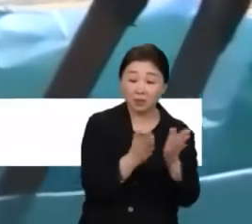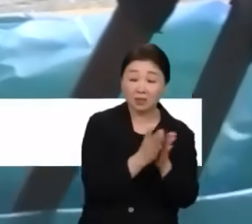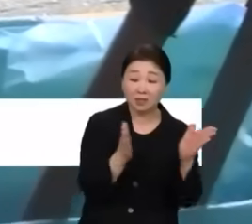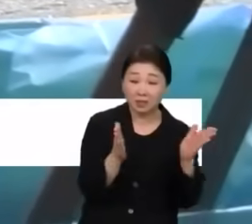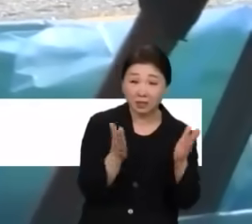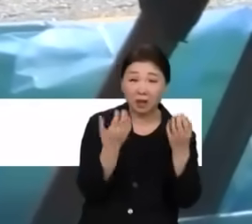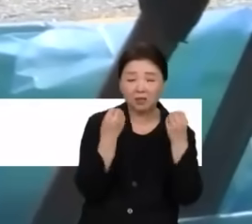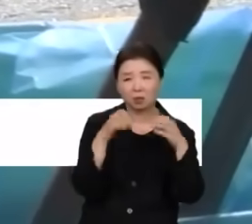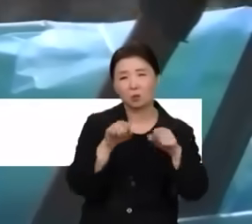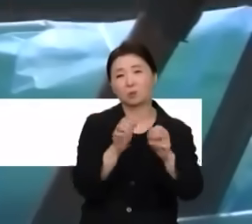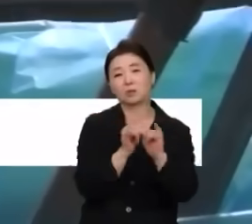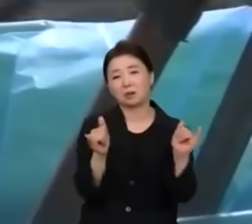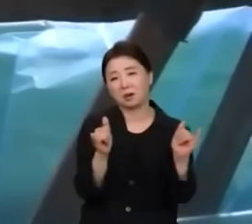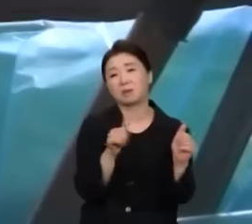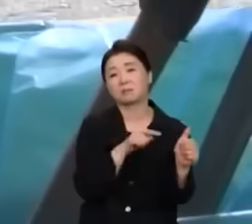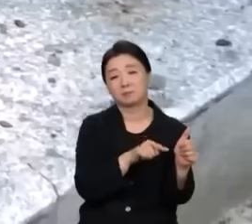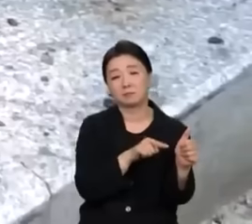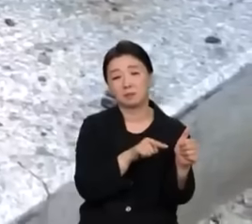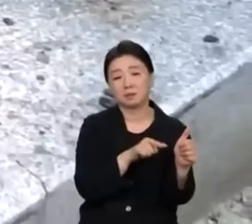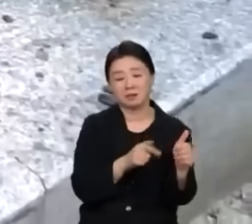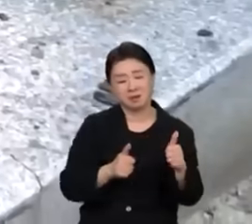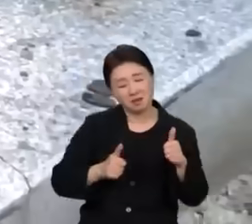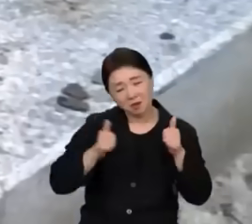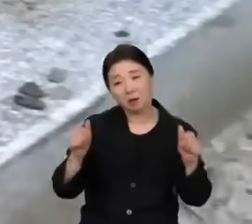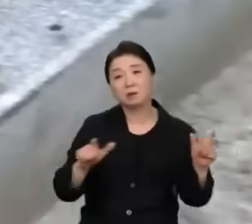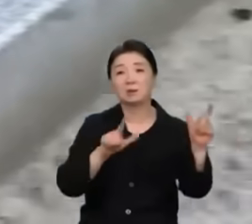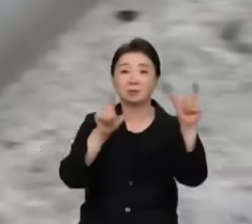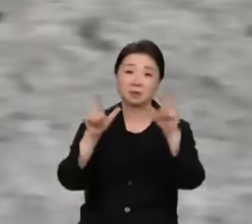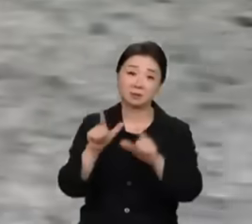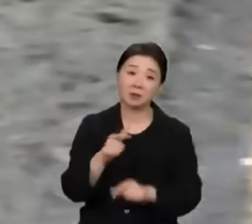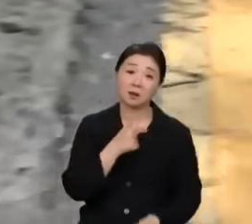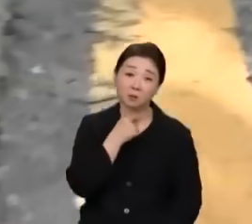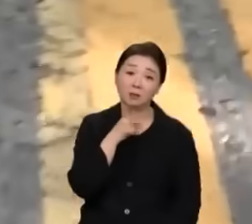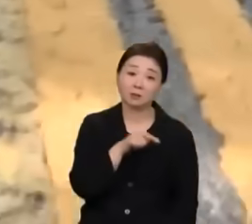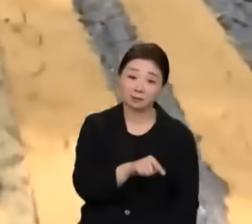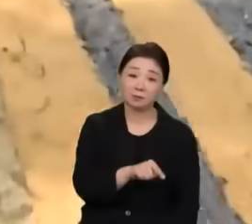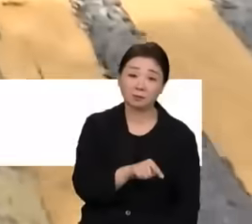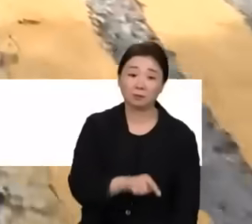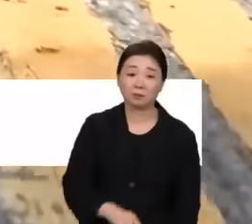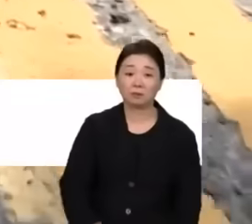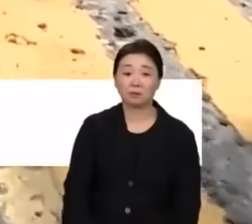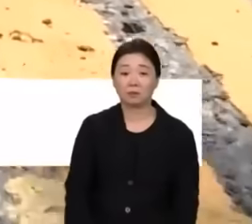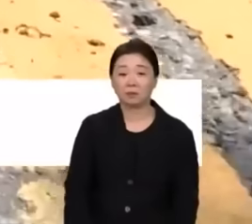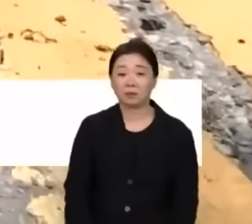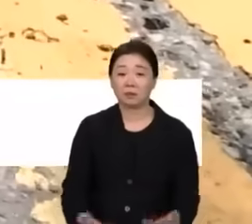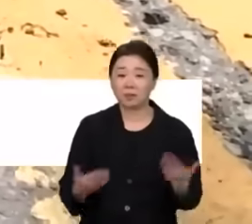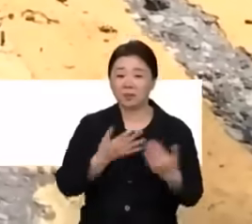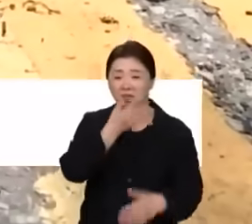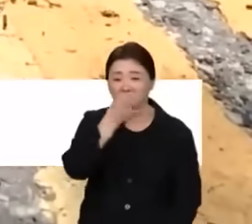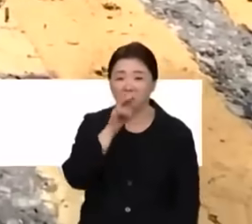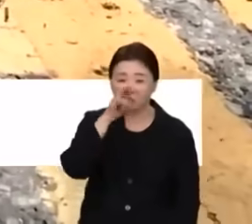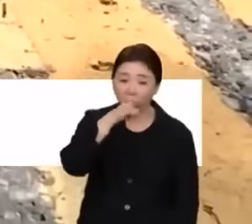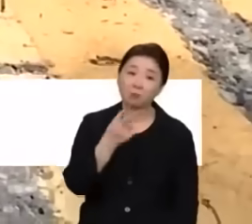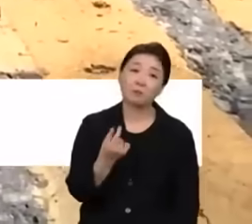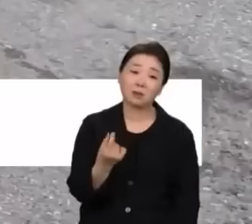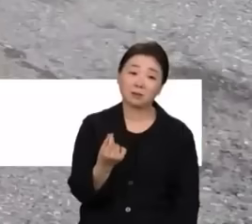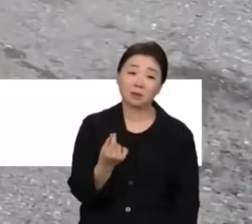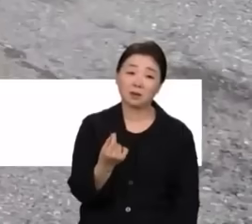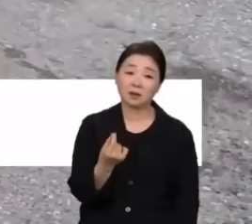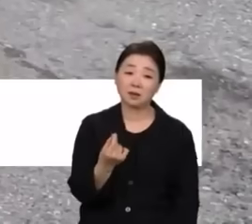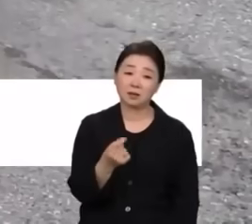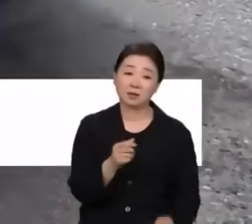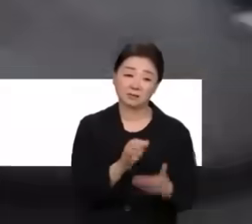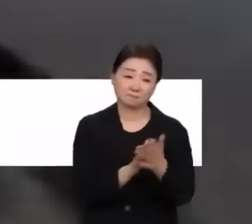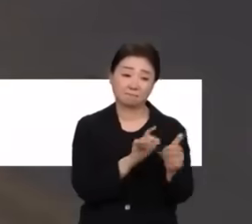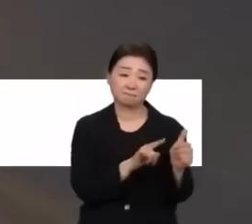새내기 미화원이었습니다. 열심히 살려고 했습니다. 저희 일이 이제 힘들고 더럽고 이런 일인데 그